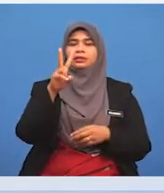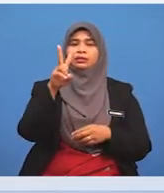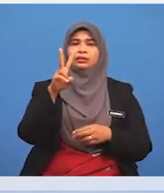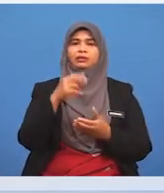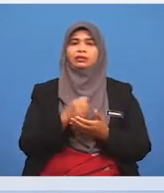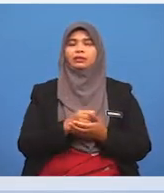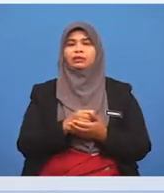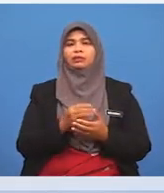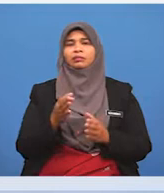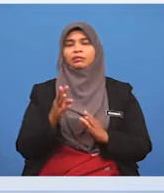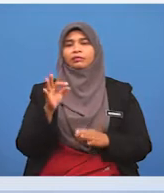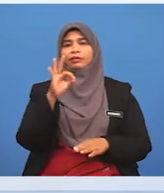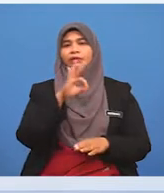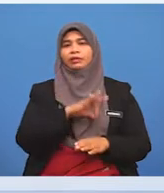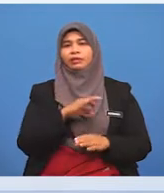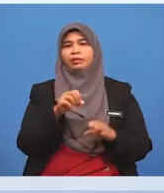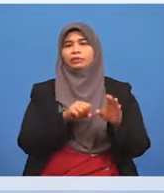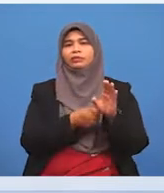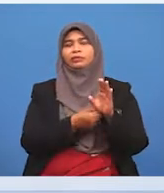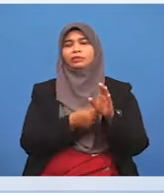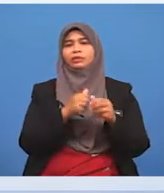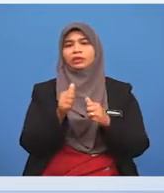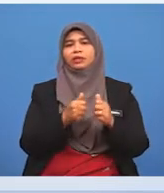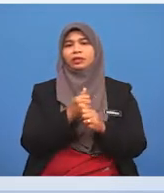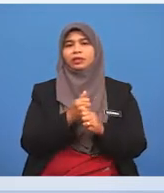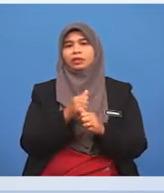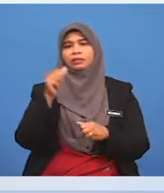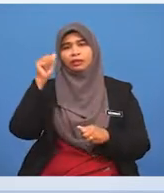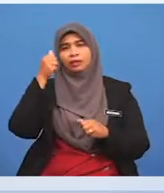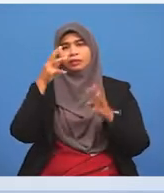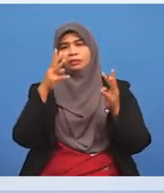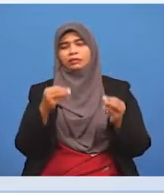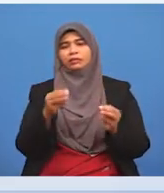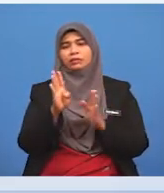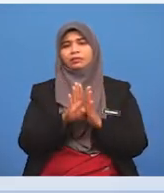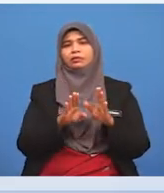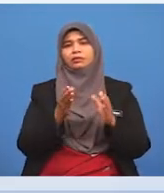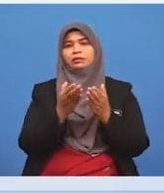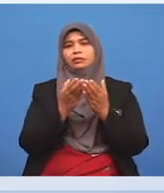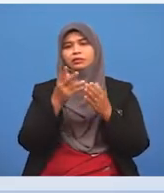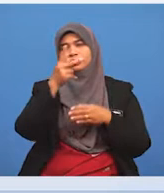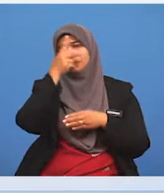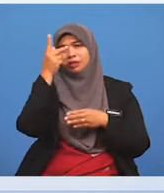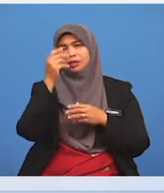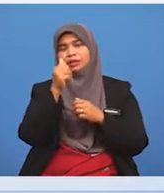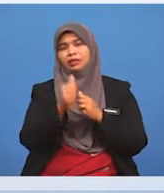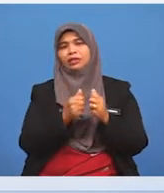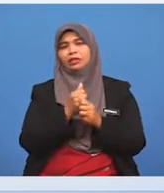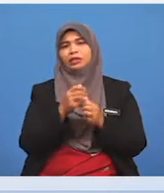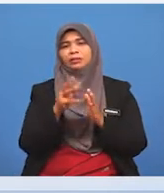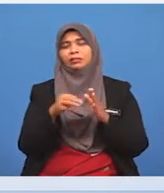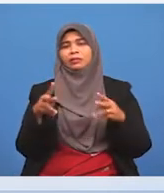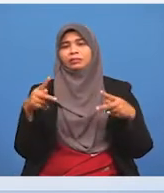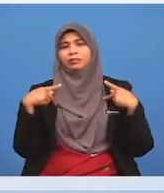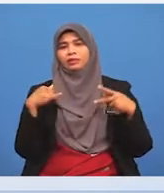kedua, memanfaatkan sumber alam agar manusia bersyukur kerana alam